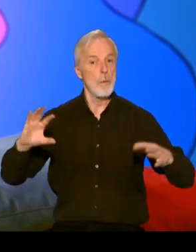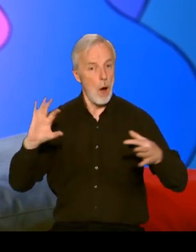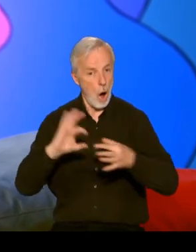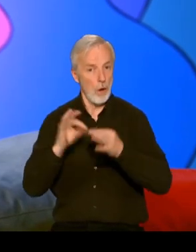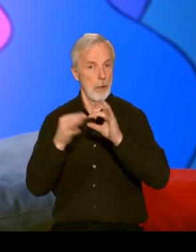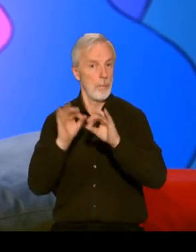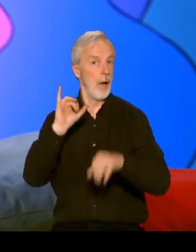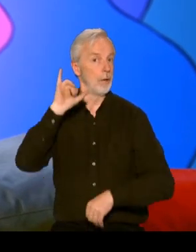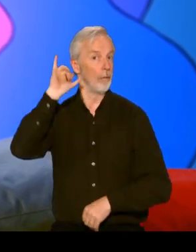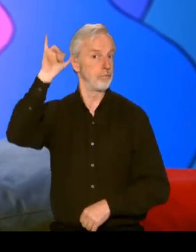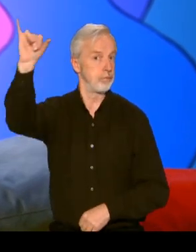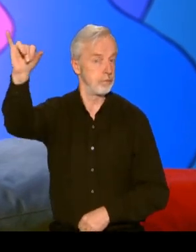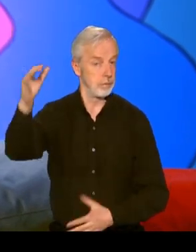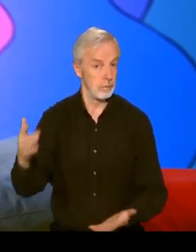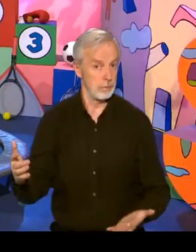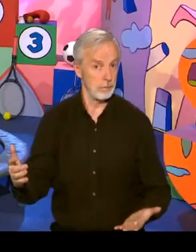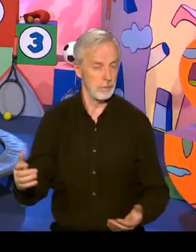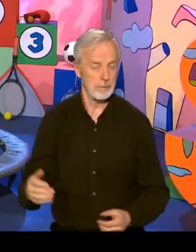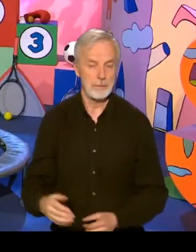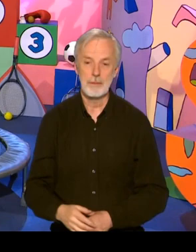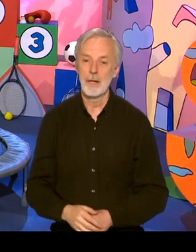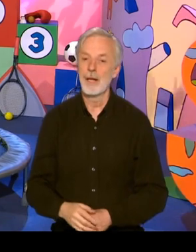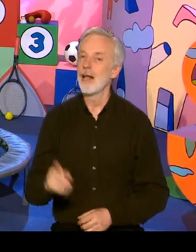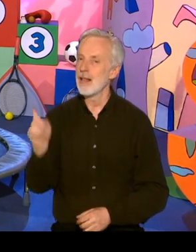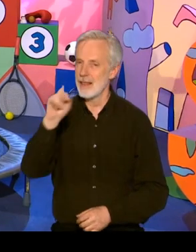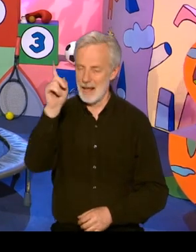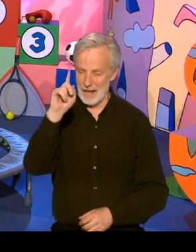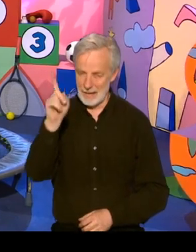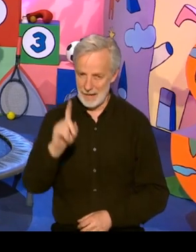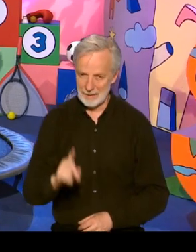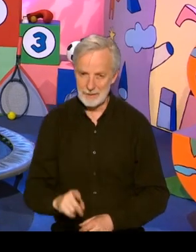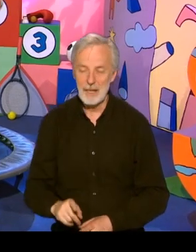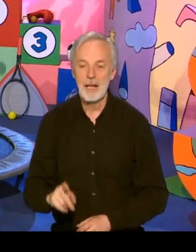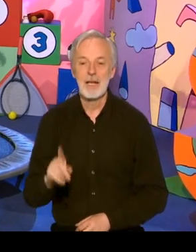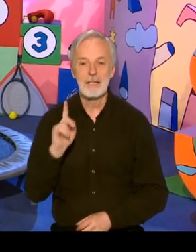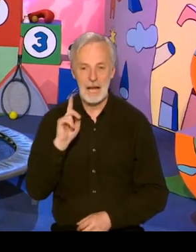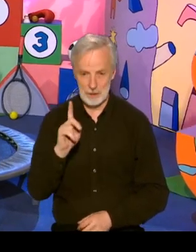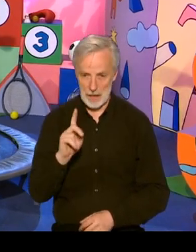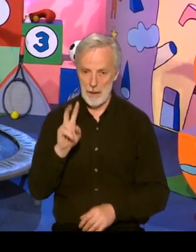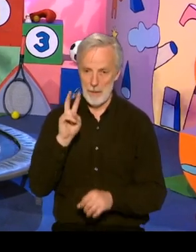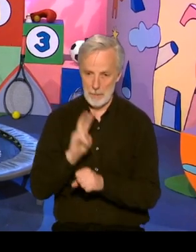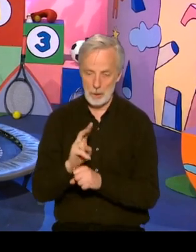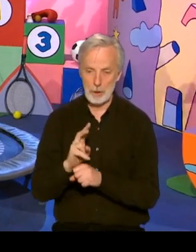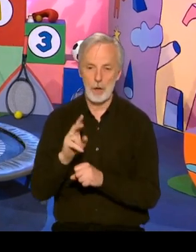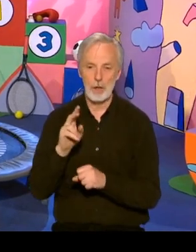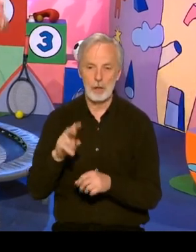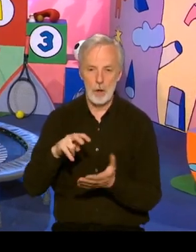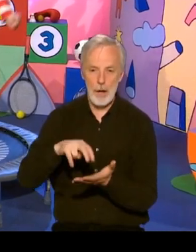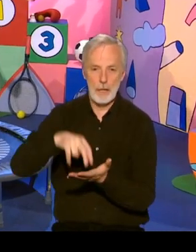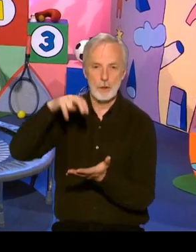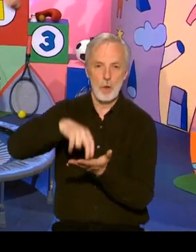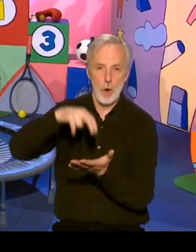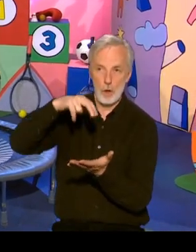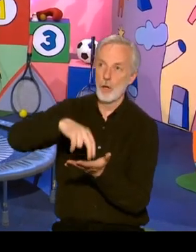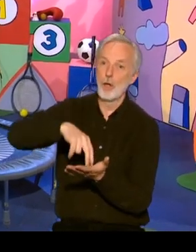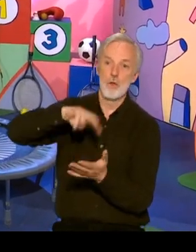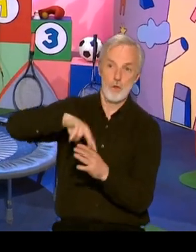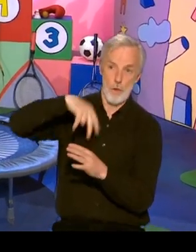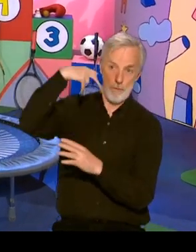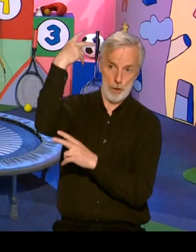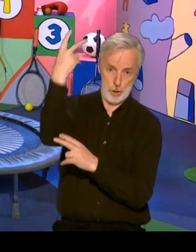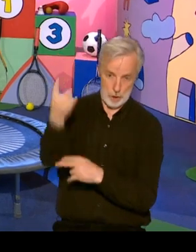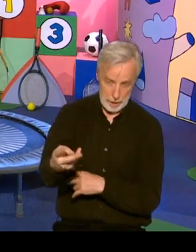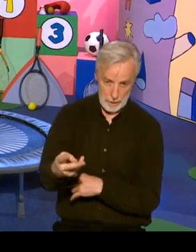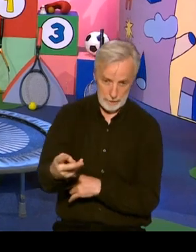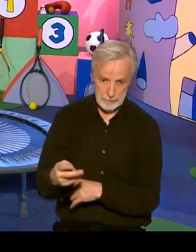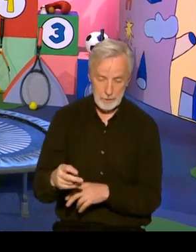jít olympiádit. No, podívej se, říkám, že napovídám. Takže tohle je skok do výšky,